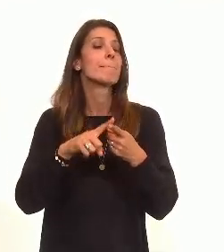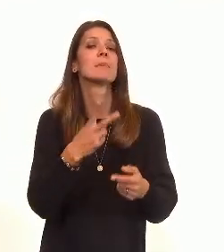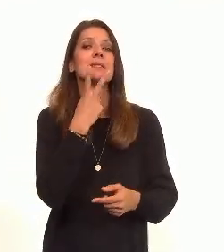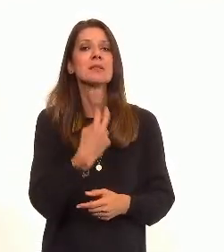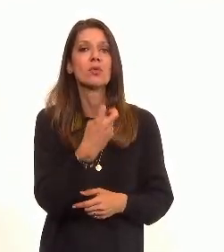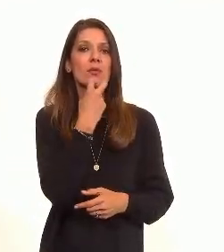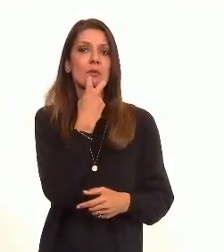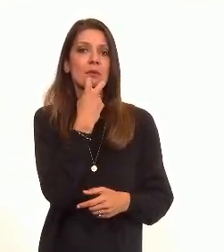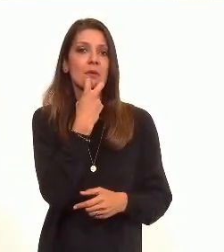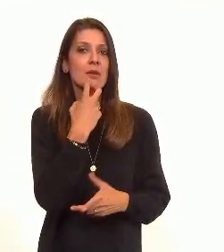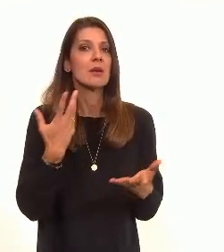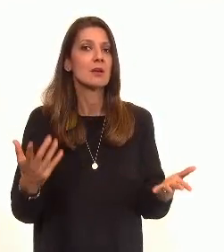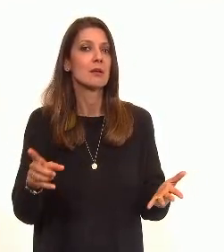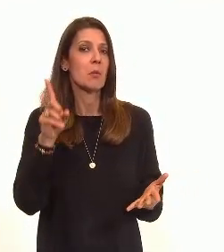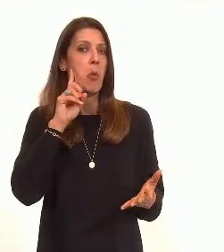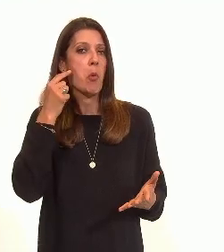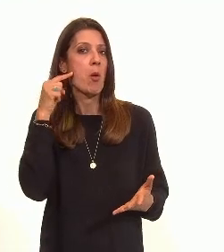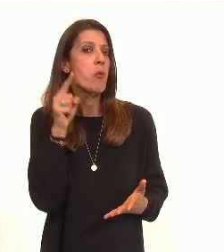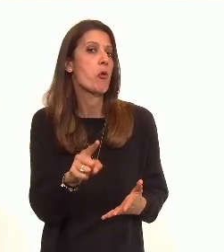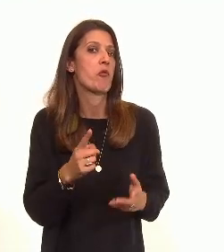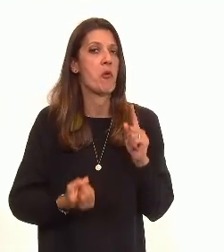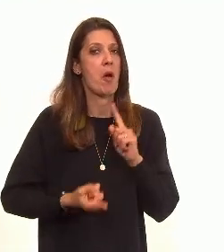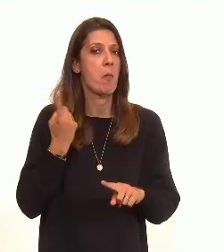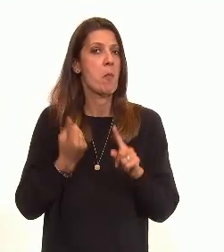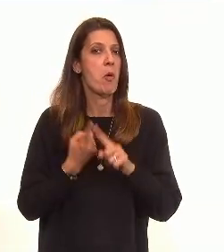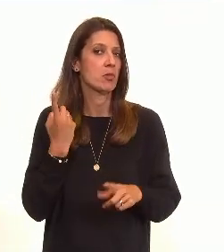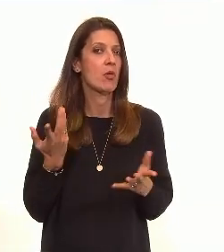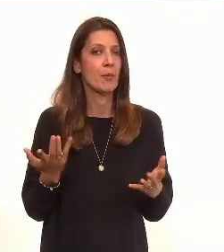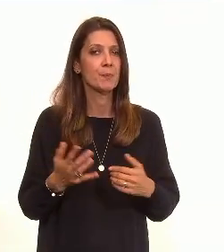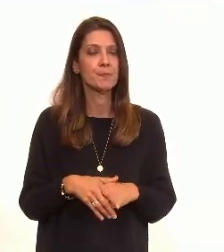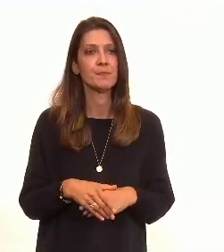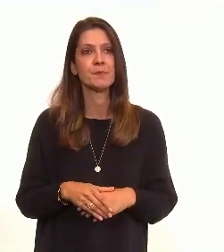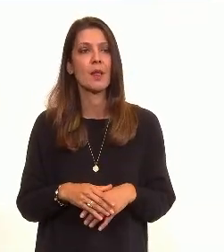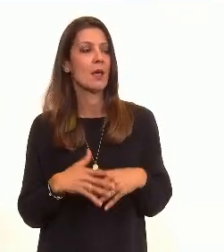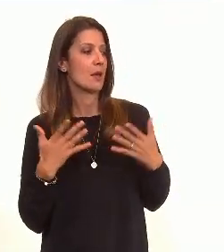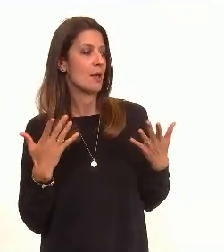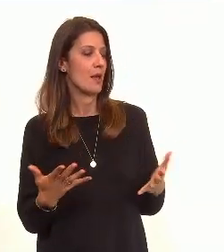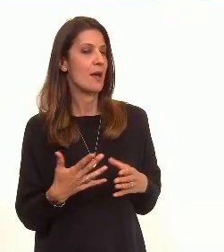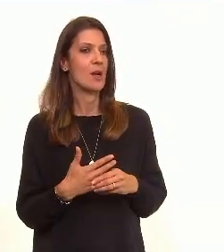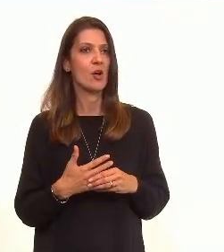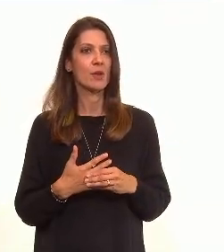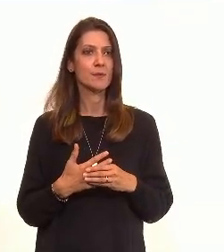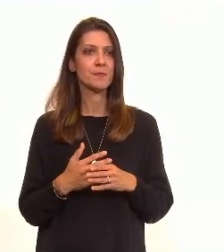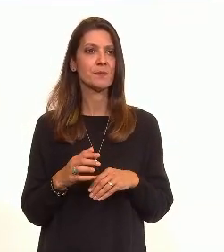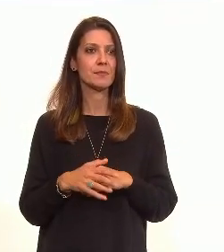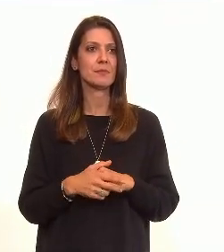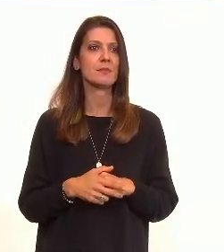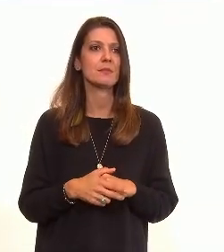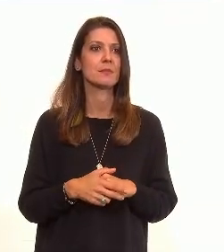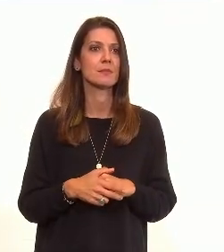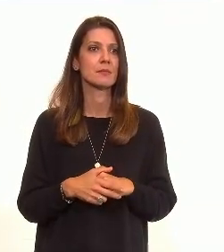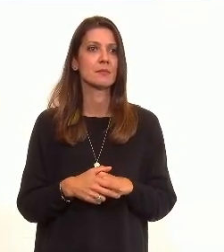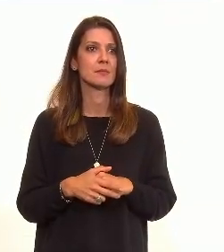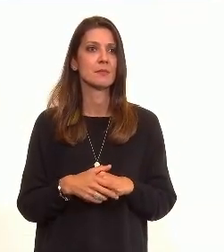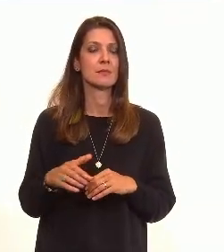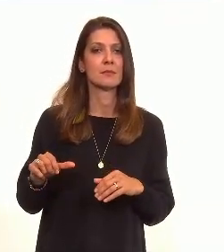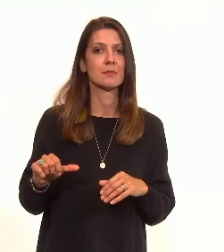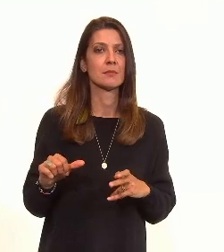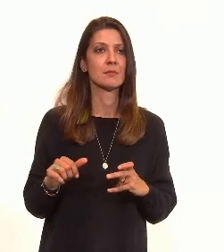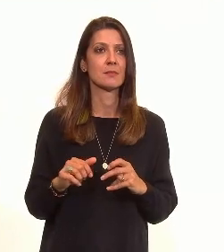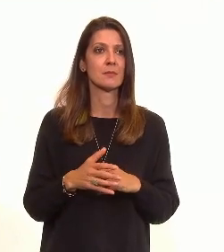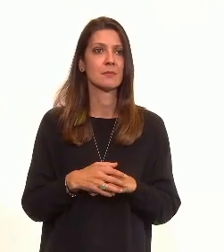champ des EHPAD, des maisons de retraite, comme dit Francine, avec là encore une volonté d'aller dans une démarche citoyenne. C'est